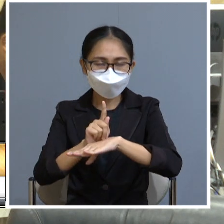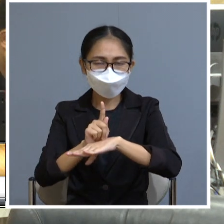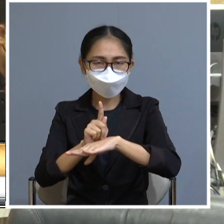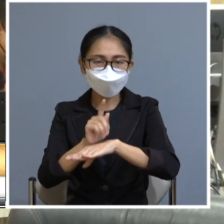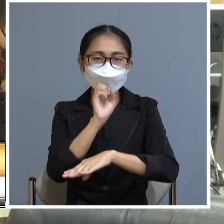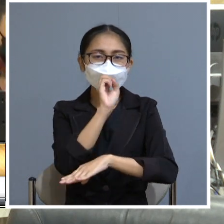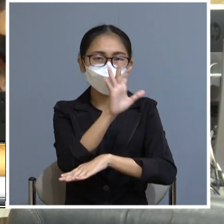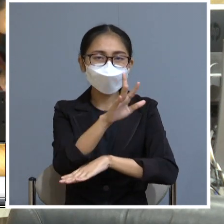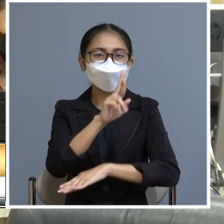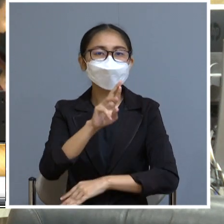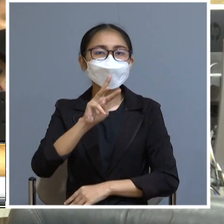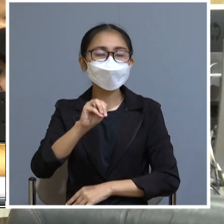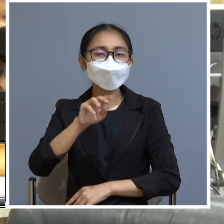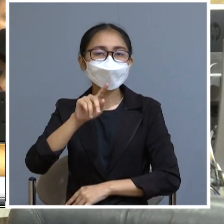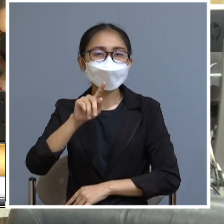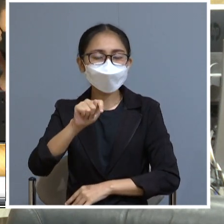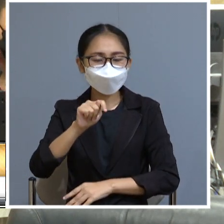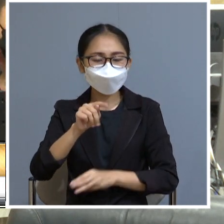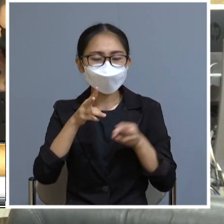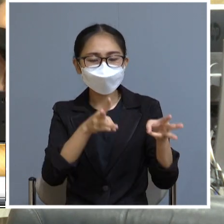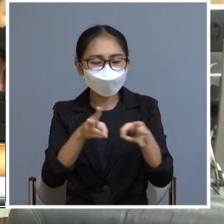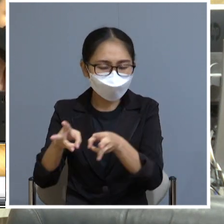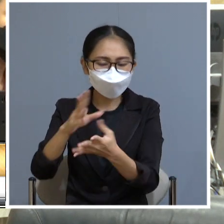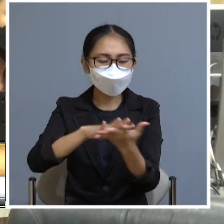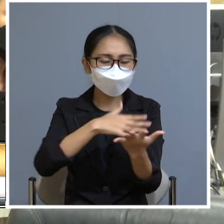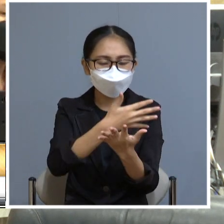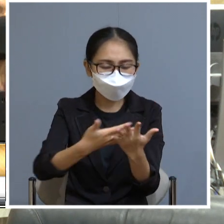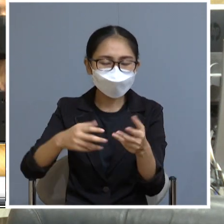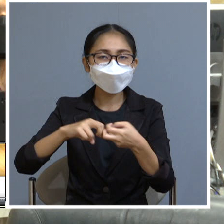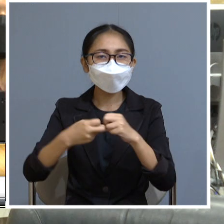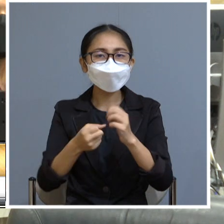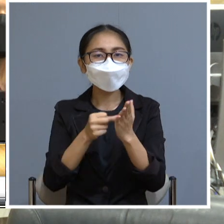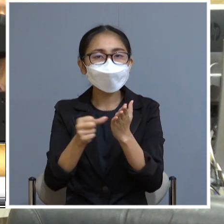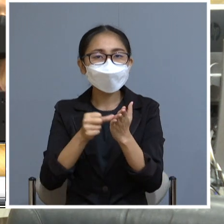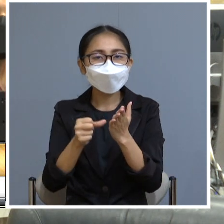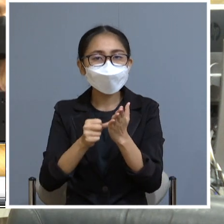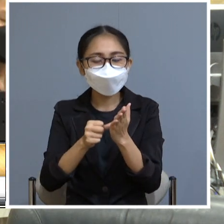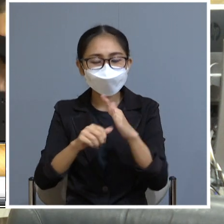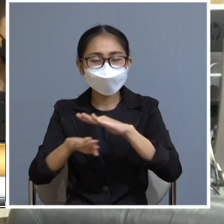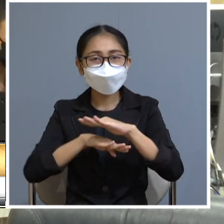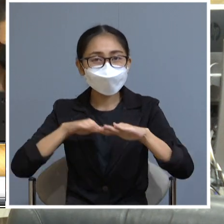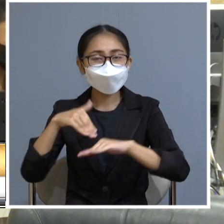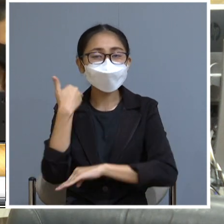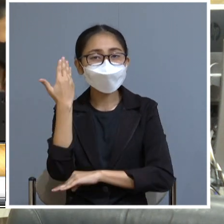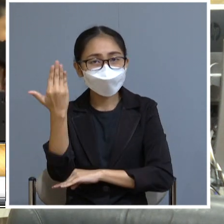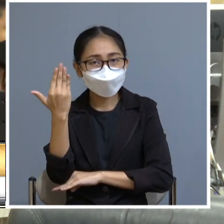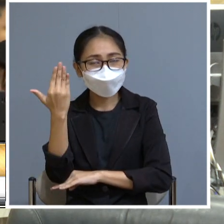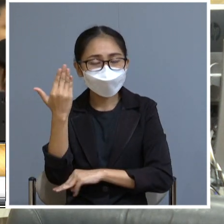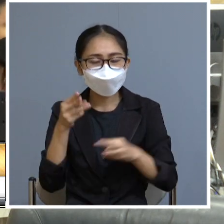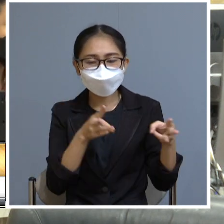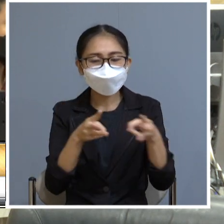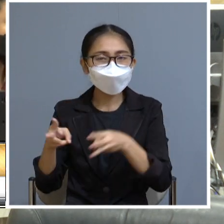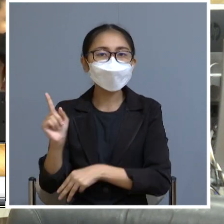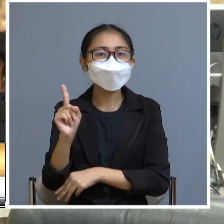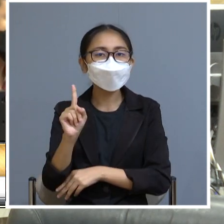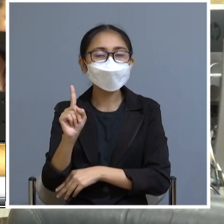่านรษมนตรีว่ามีแผนงานหรอในวทางแ้ไขบื่achoต้นแ่พี่น้องกระเศจจารอย่างไรได้